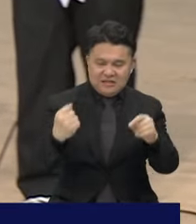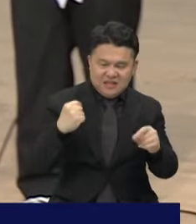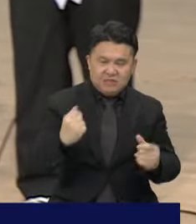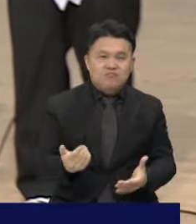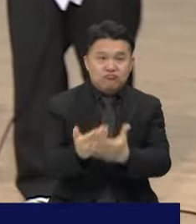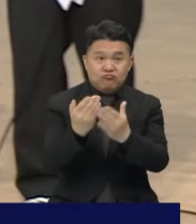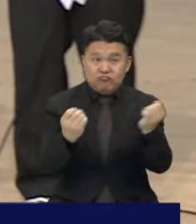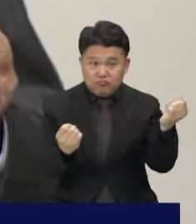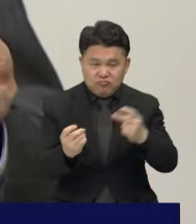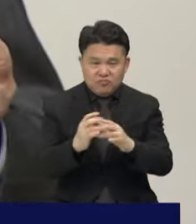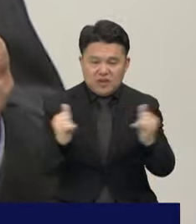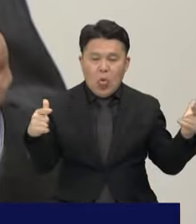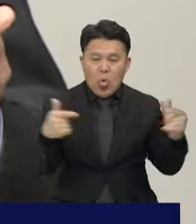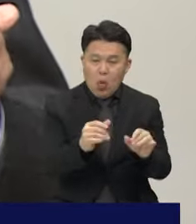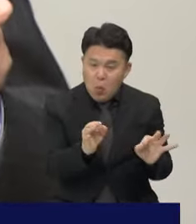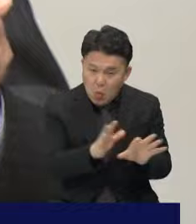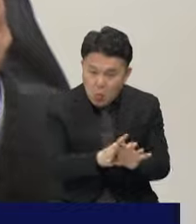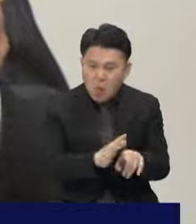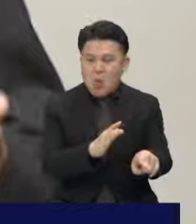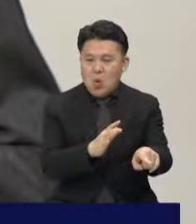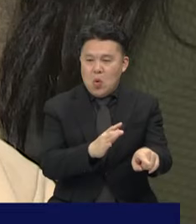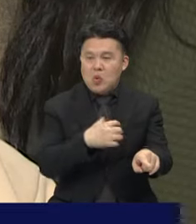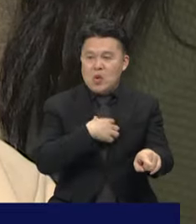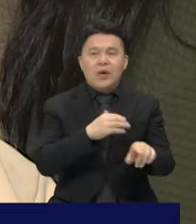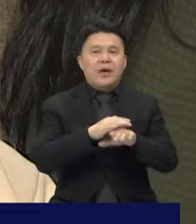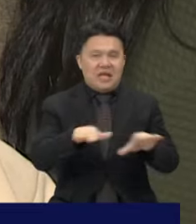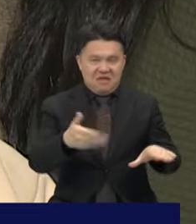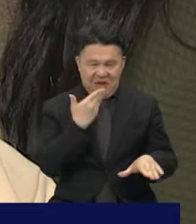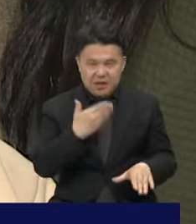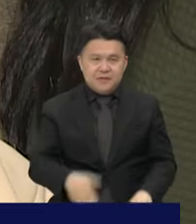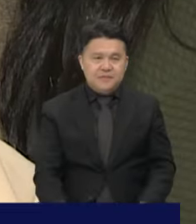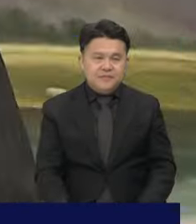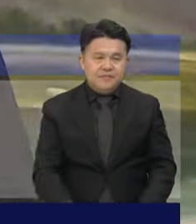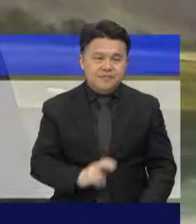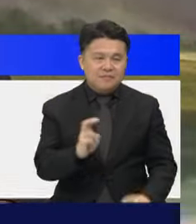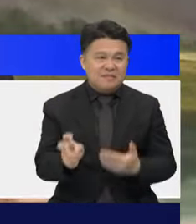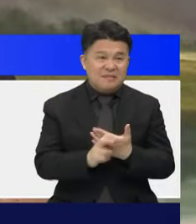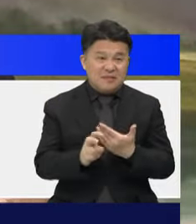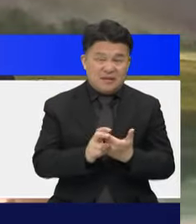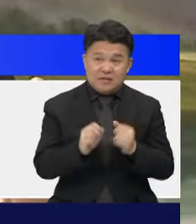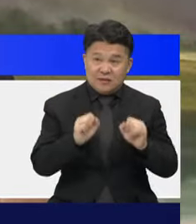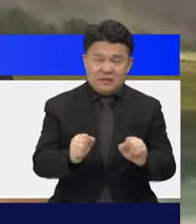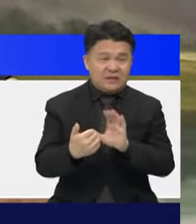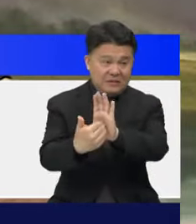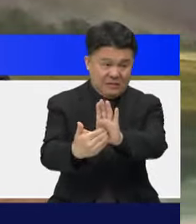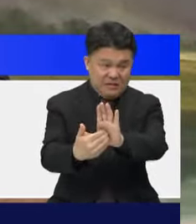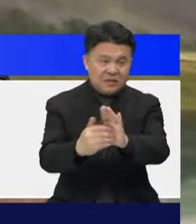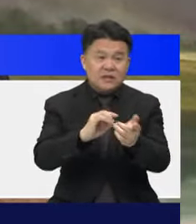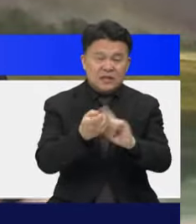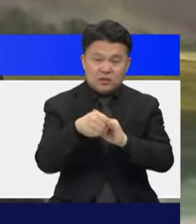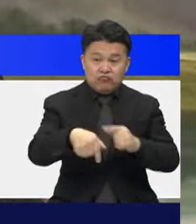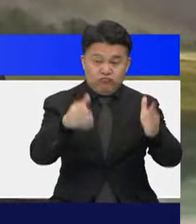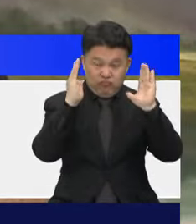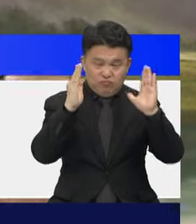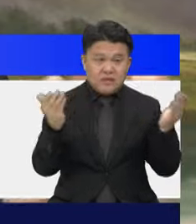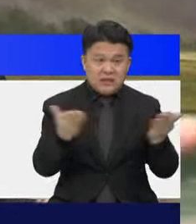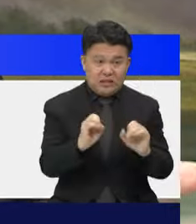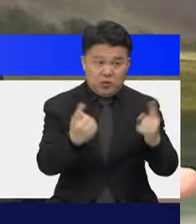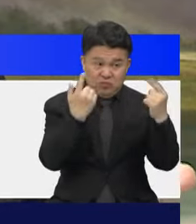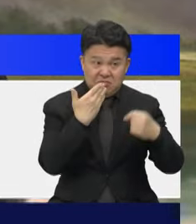제고와 함께 인구 소멸 위기도 벗어나겠다는 계획입니다. 불법 체류를 막고 여기서 공부를